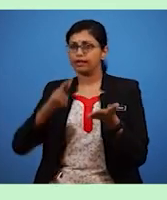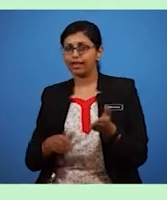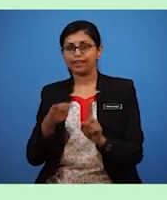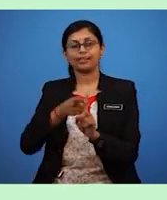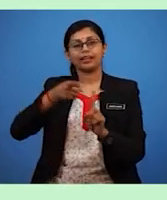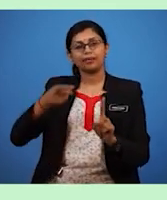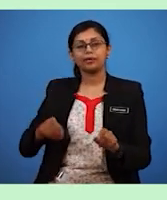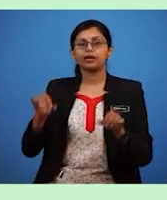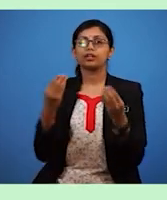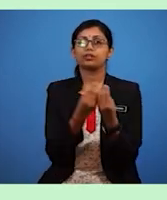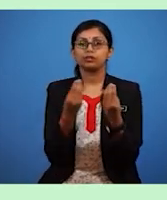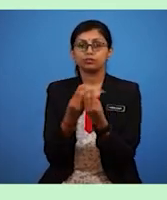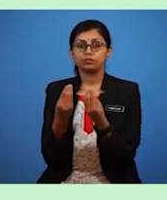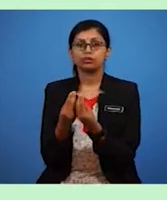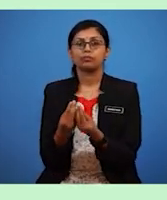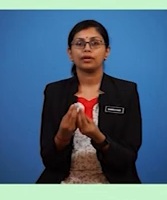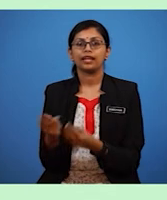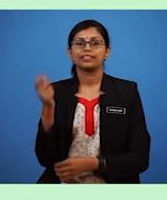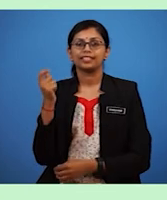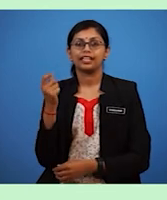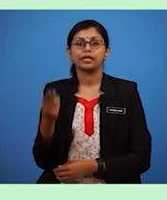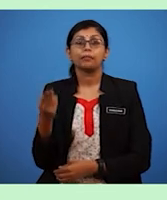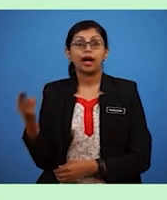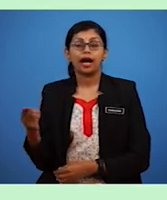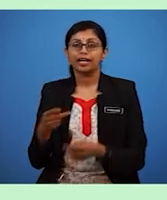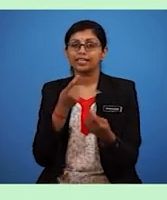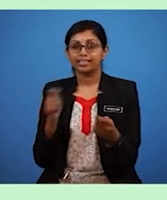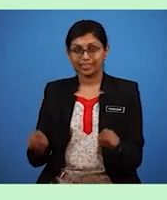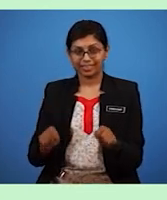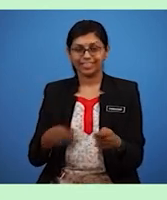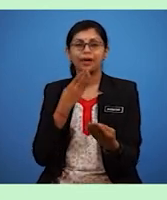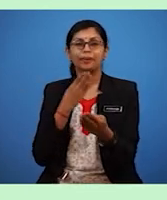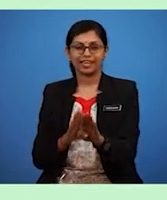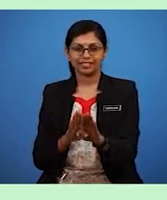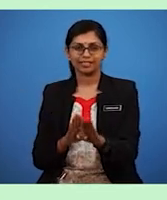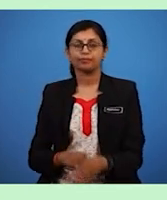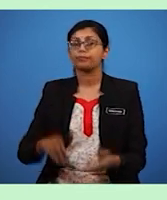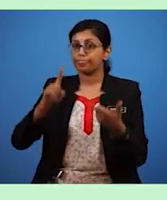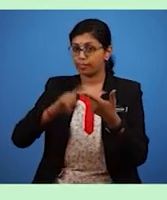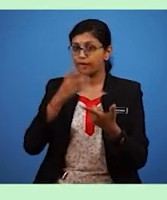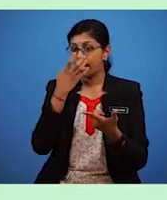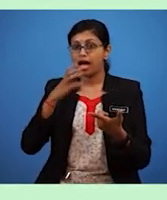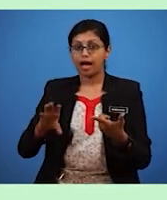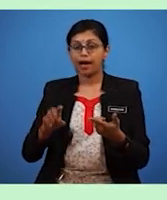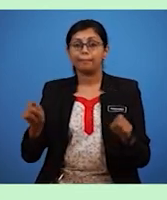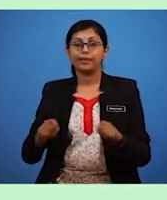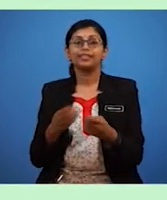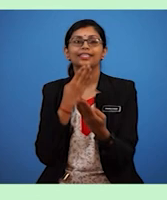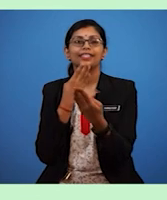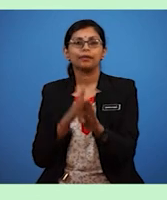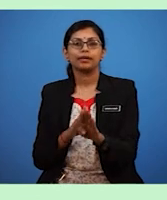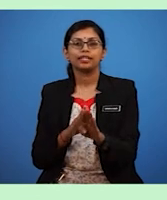jumlah tenaga bahan tindak balas. Kedua, haba tindak balas ialah